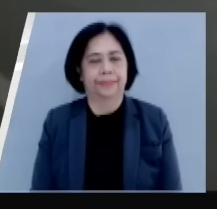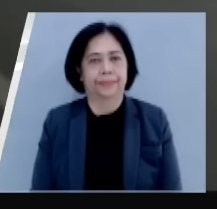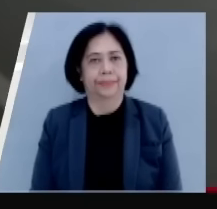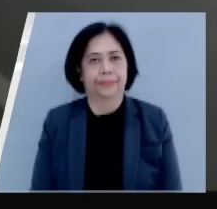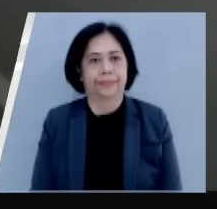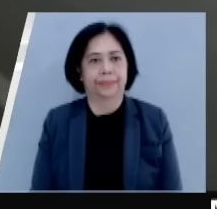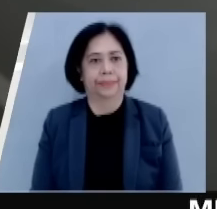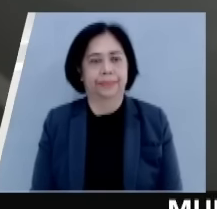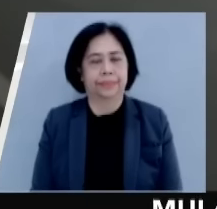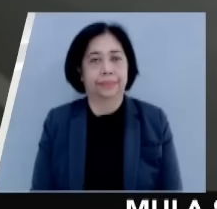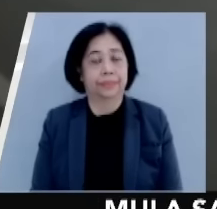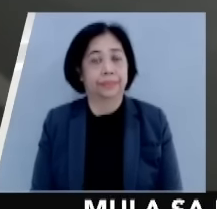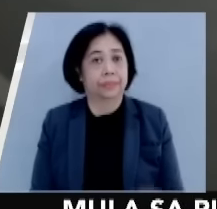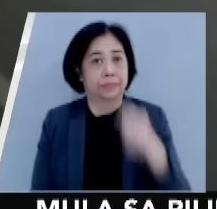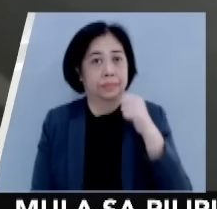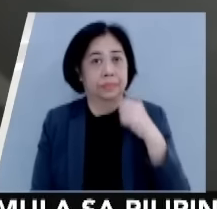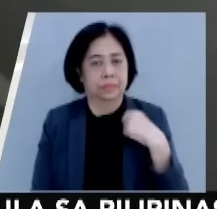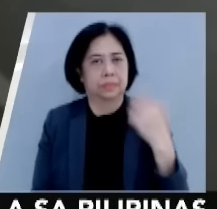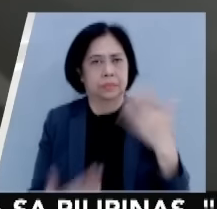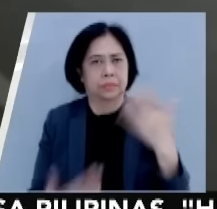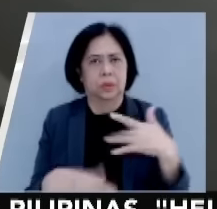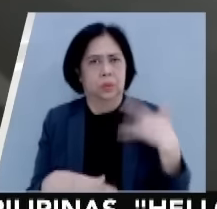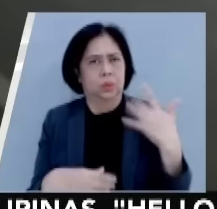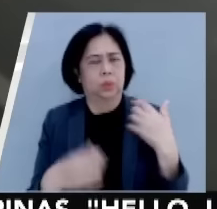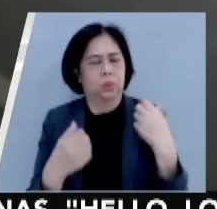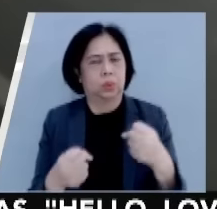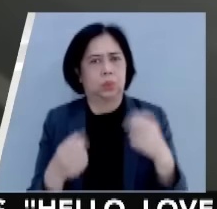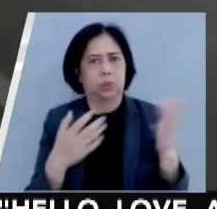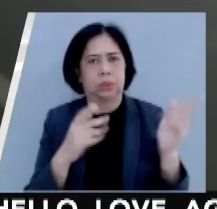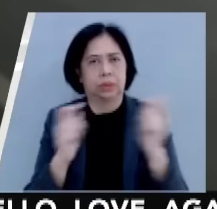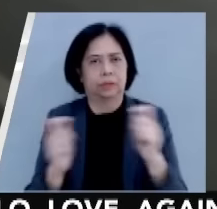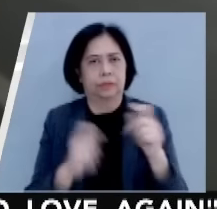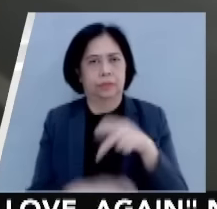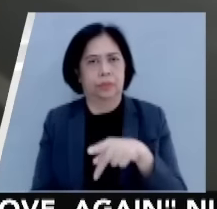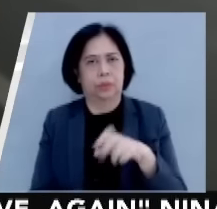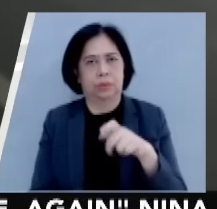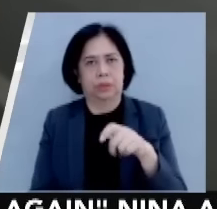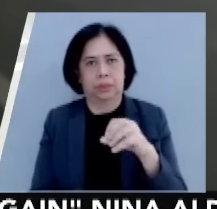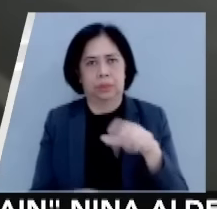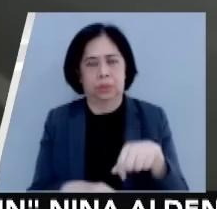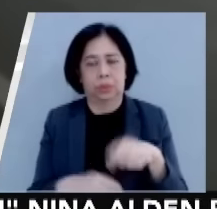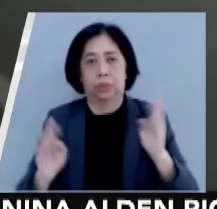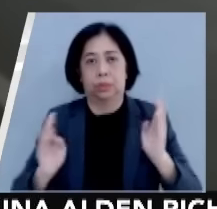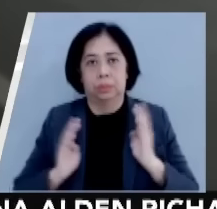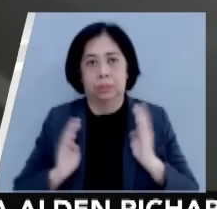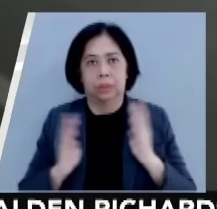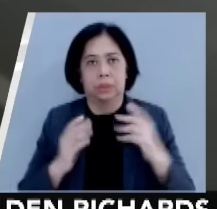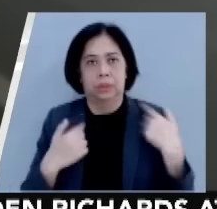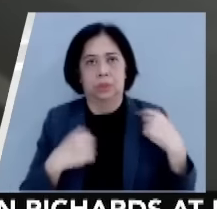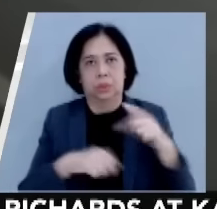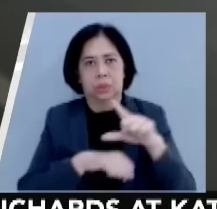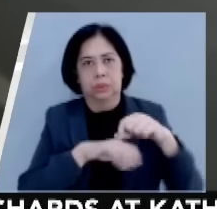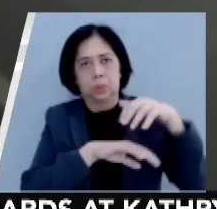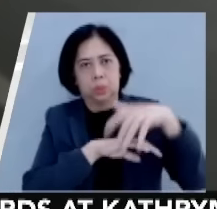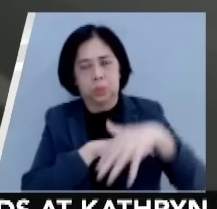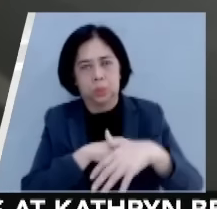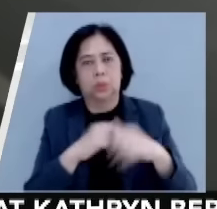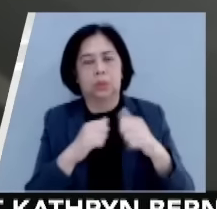Mel, kagabi, pinakanaramdaman yung Super Typhoon Pepito dito sa Baguio City. Nagkaroon ng pagguho ng lupa at lumikas yung ilang